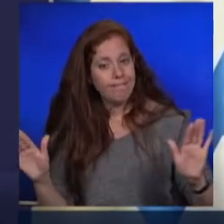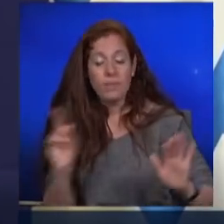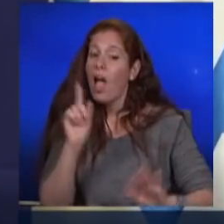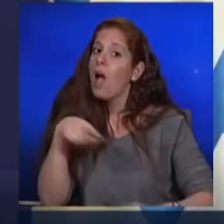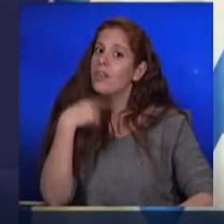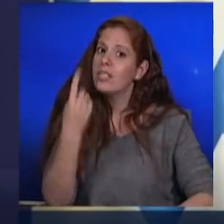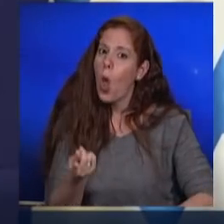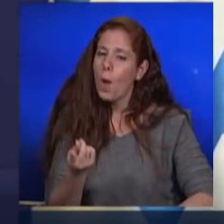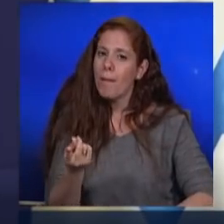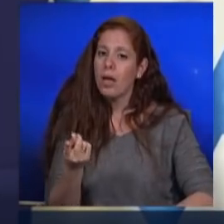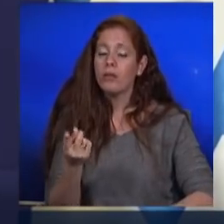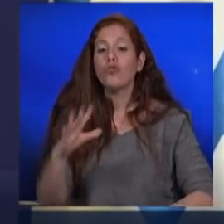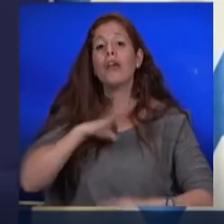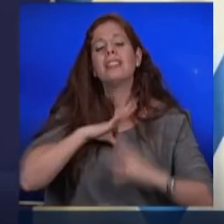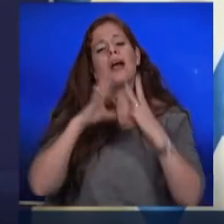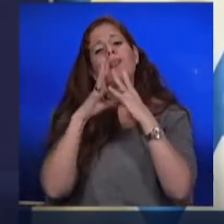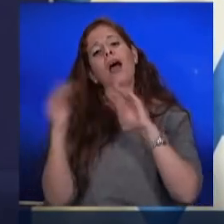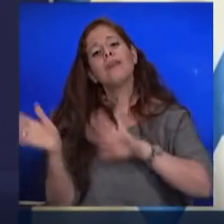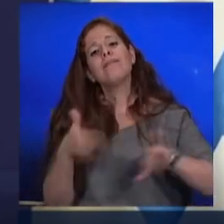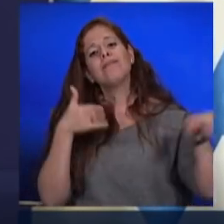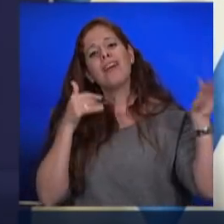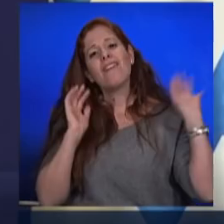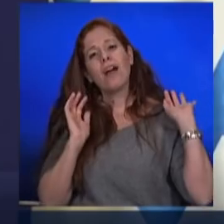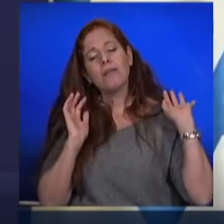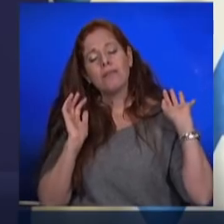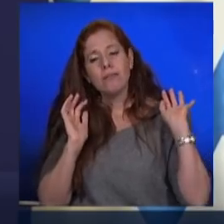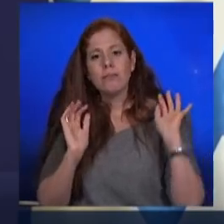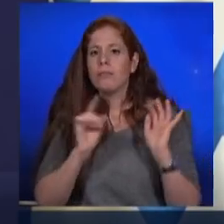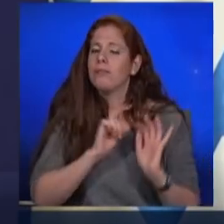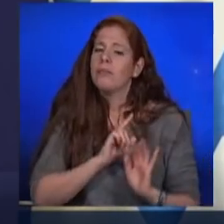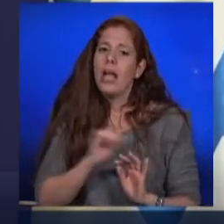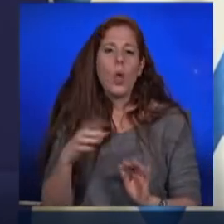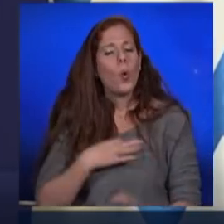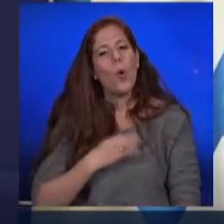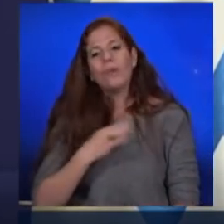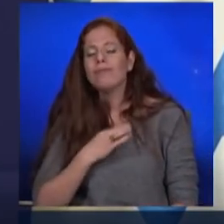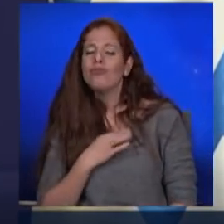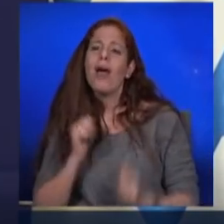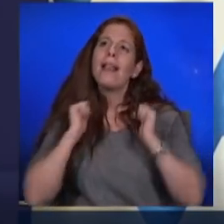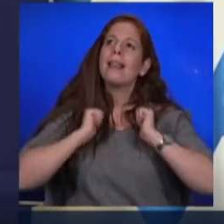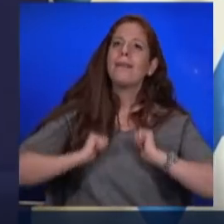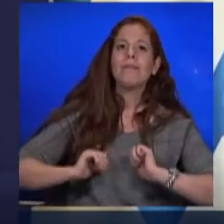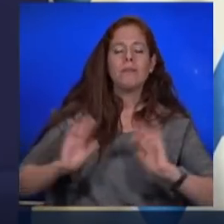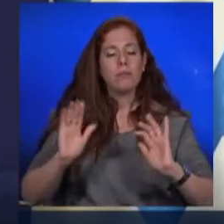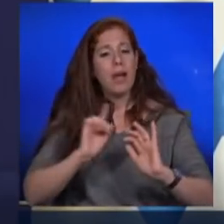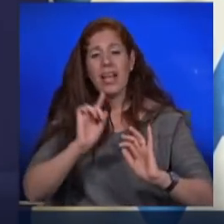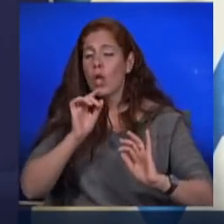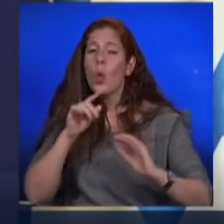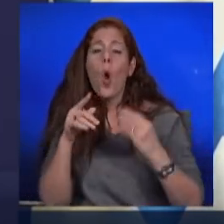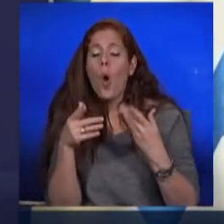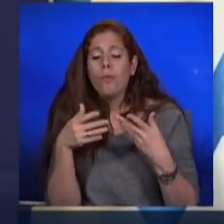שהסכנה מאחורינו. איננו נופלים למלכודת השאננות. אנחנו לא מרפים אפילו לא לרגע